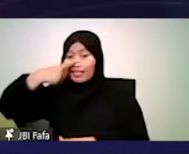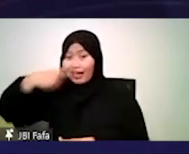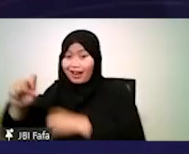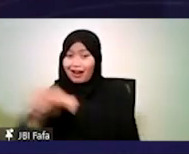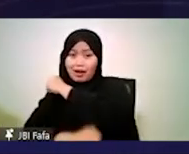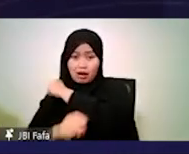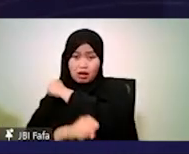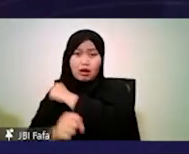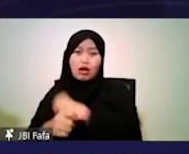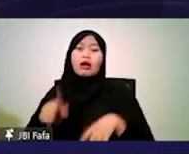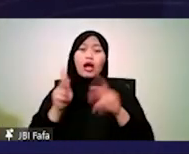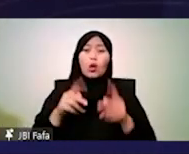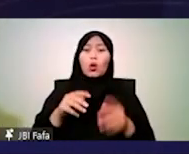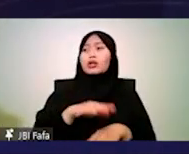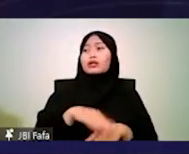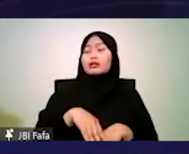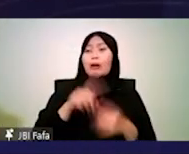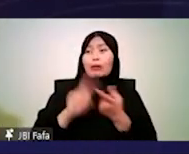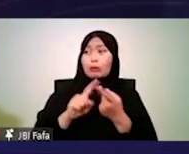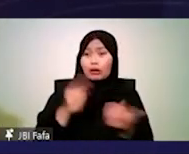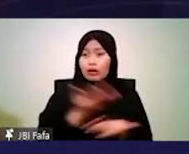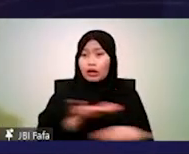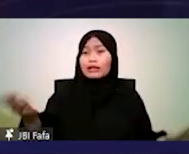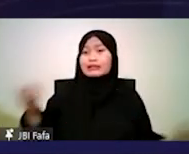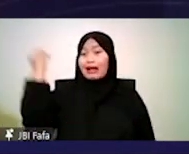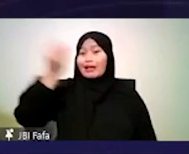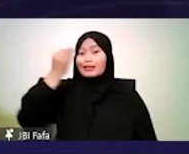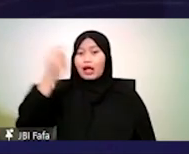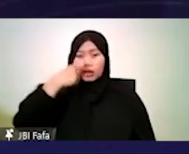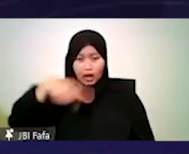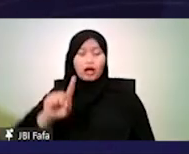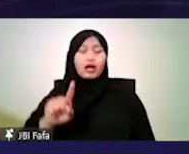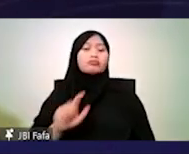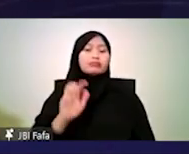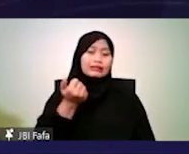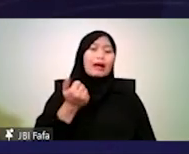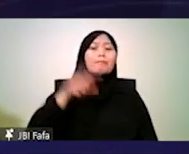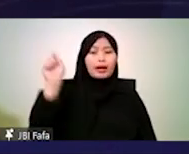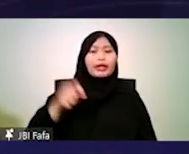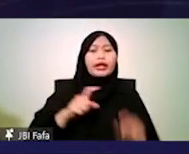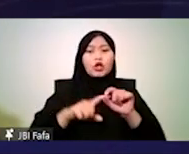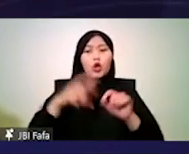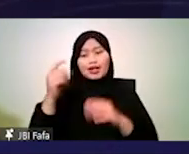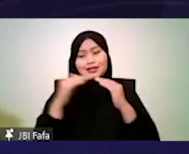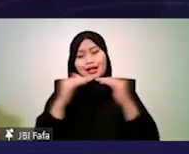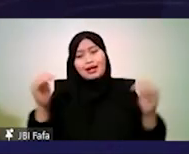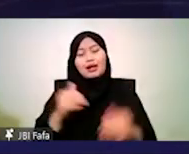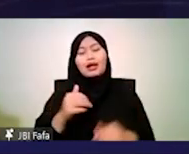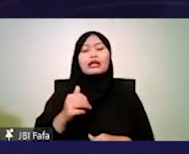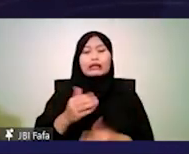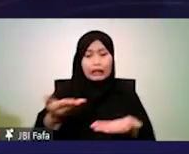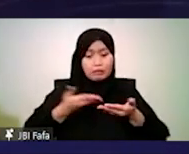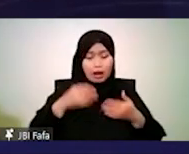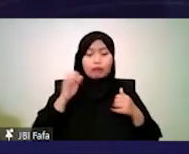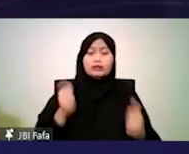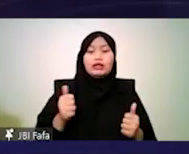Hai anak-anak kawan-kawan ke Thailand jalan-jalan sana pabrik You are Indonesian's ada bisa diterima sana dengan demikian juga